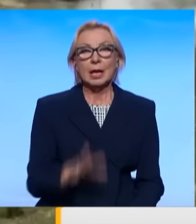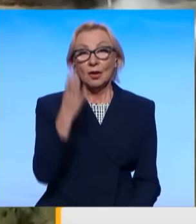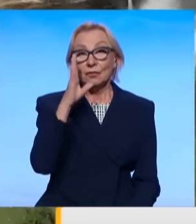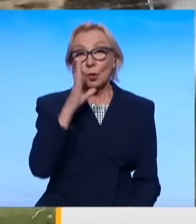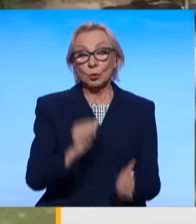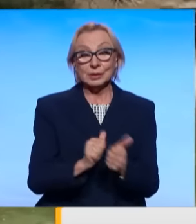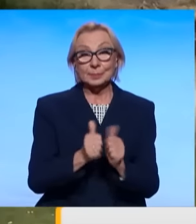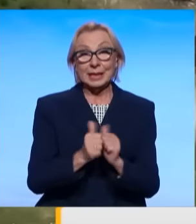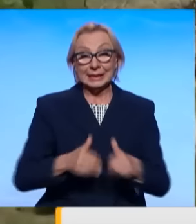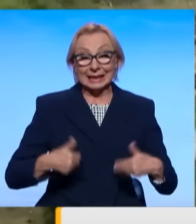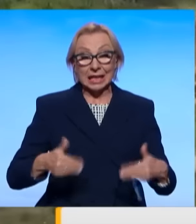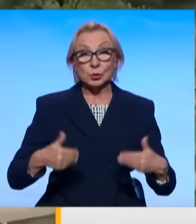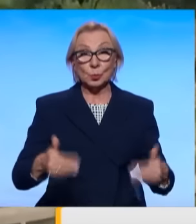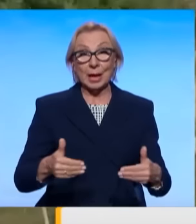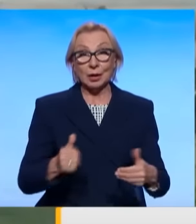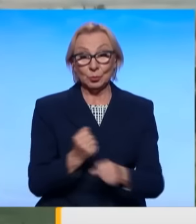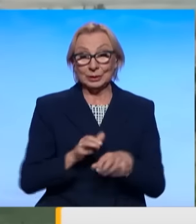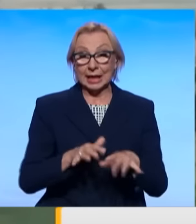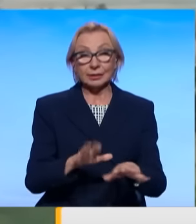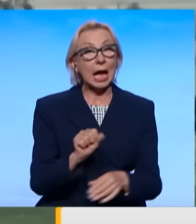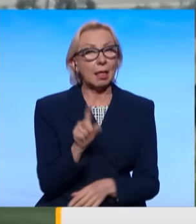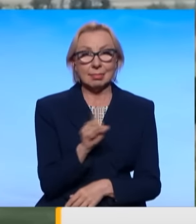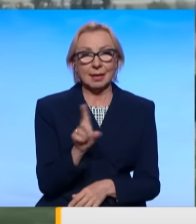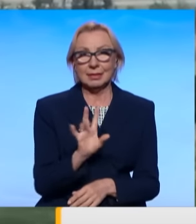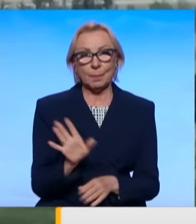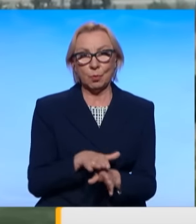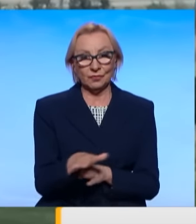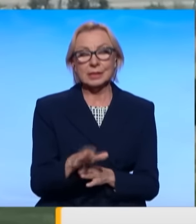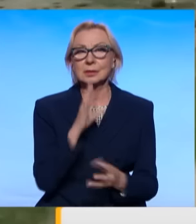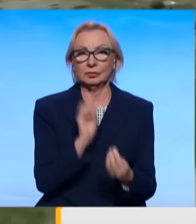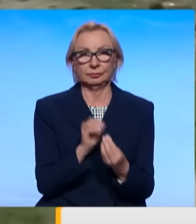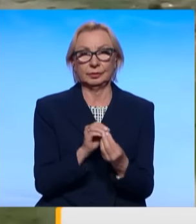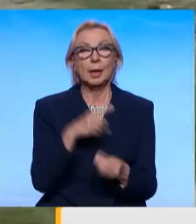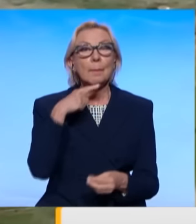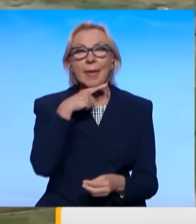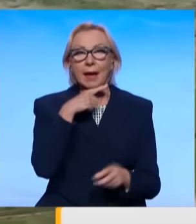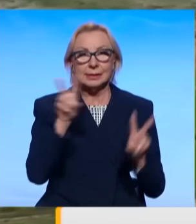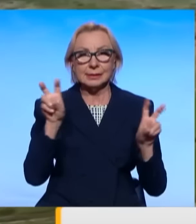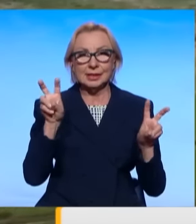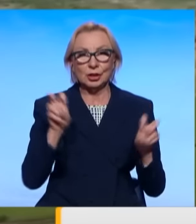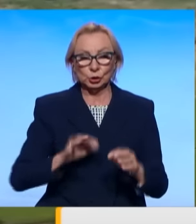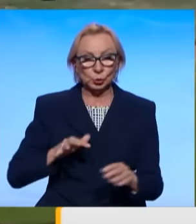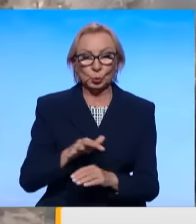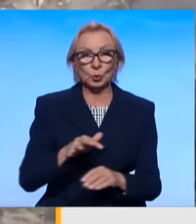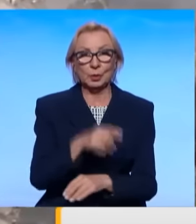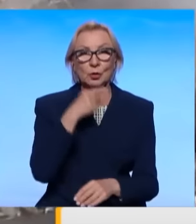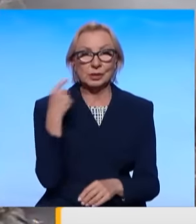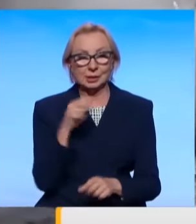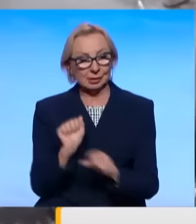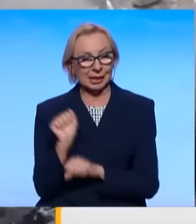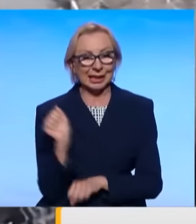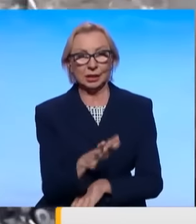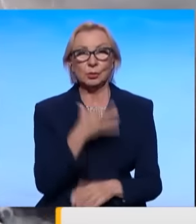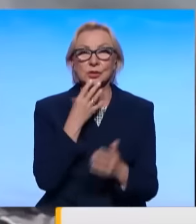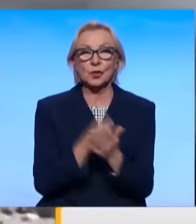Ворог змінює наступальну тактику, але не повністю. Незмінними залишаються м'ясні штурми. Росіяни традиційно кидають